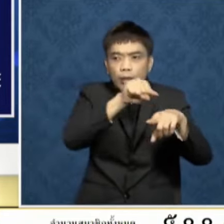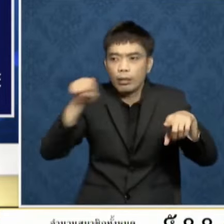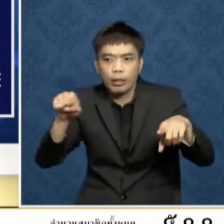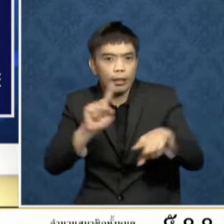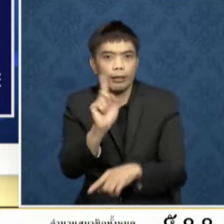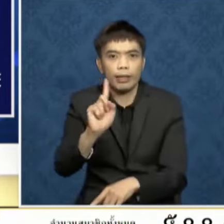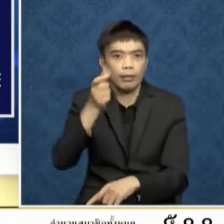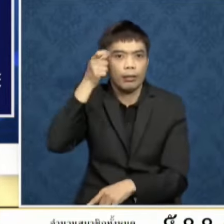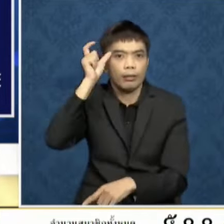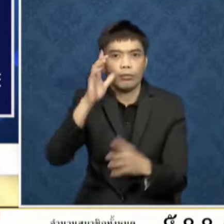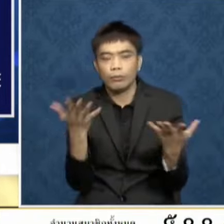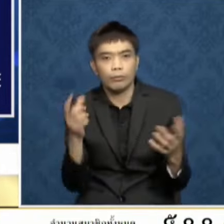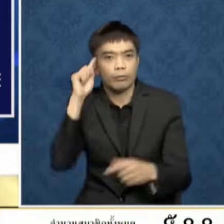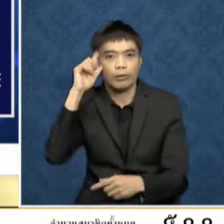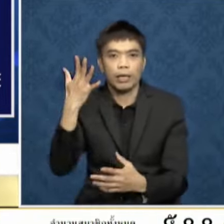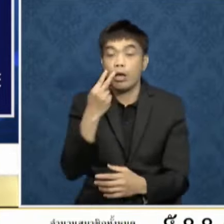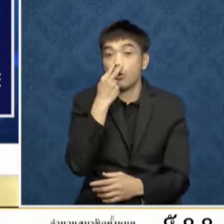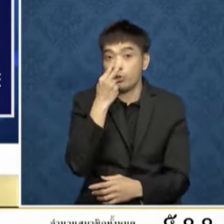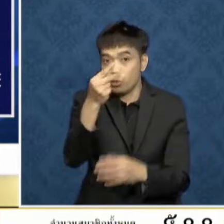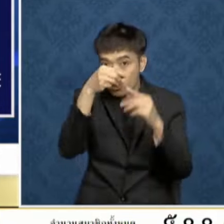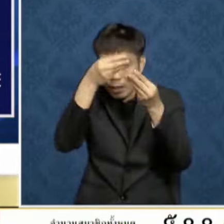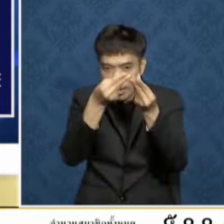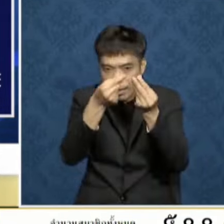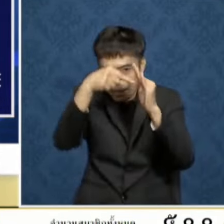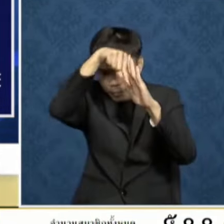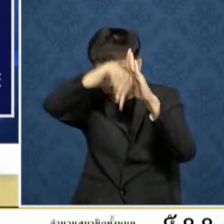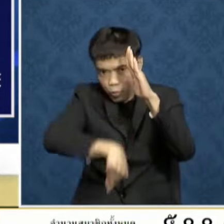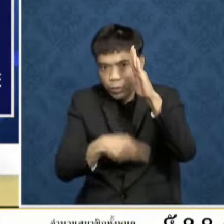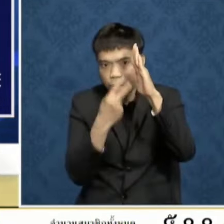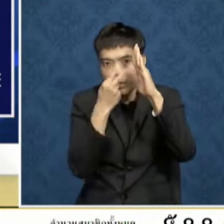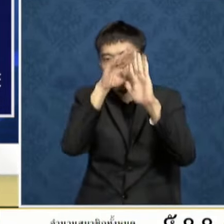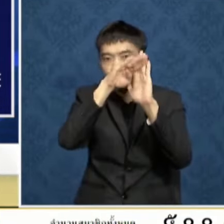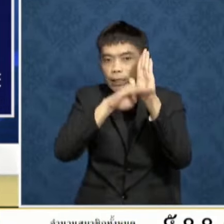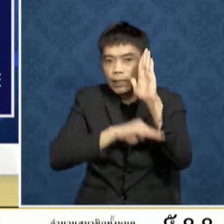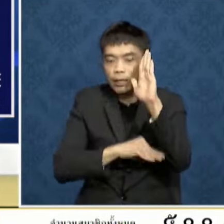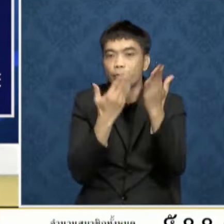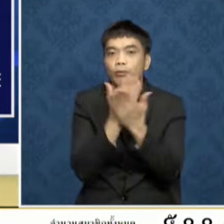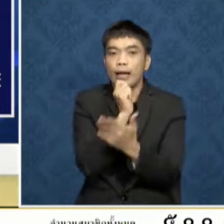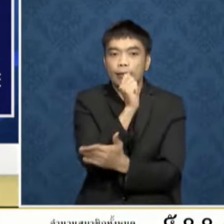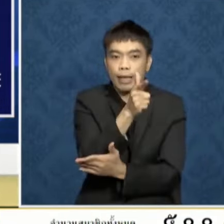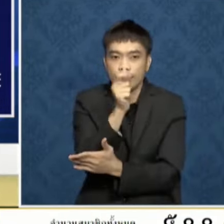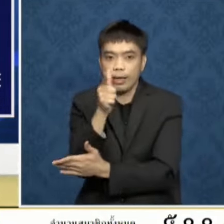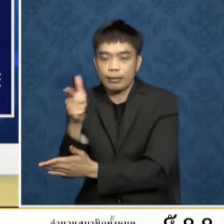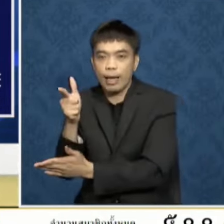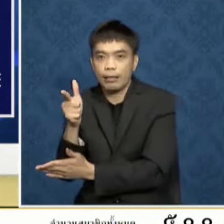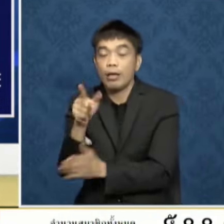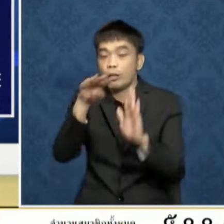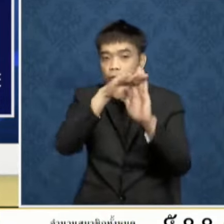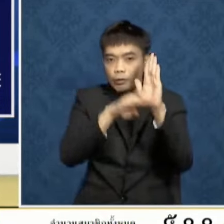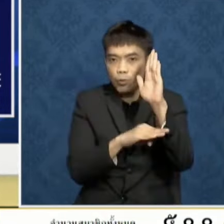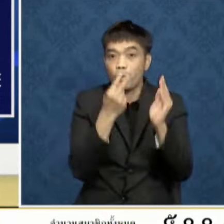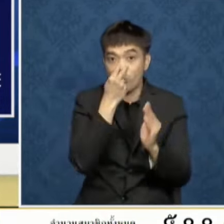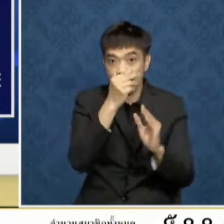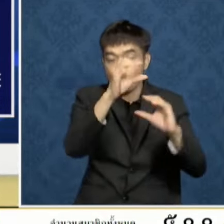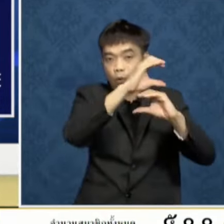ลึกลงไปดูอีกค่ะไปถึงค่าใช้จ่ายของโครงการนี้นะคะส่วนใหญ่แล้วถ้าเห็นชื่อโครงการหรือว่า